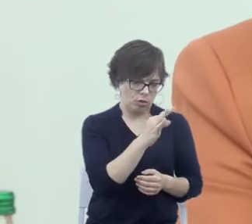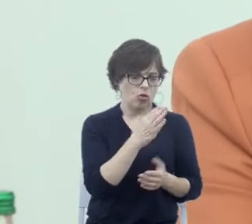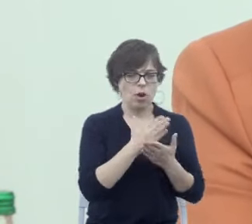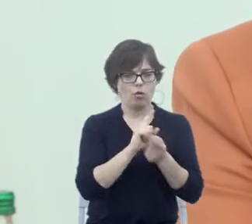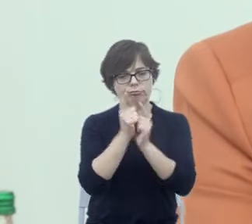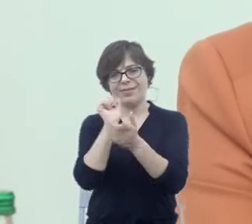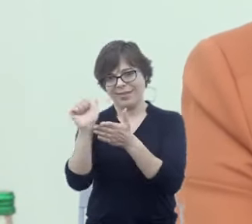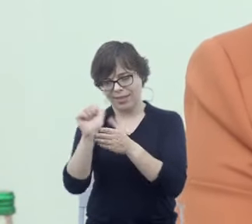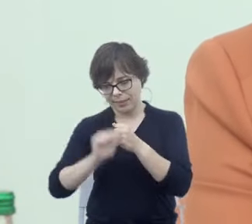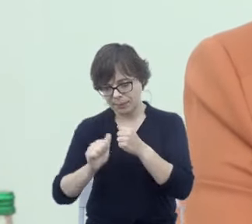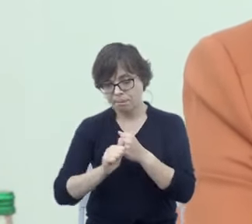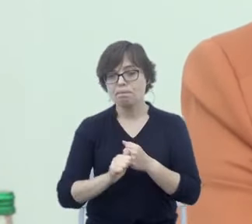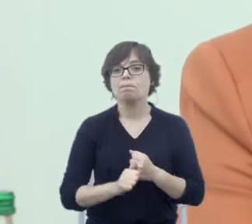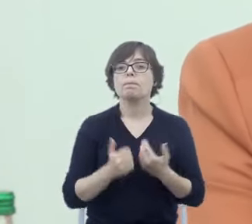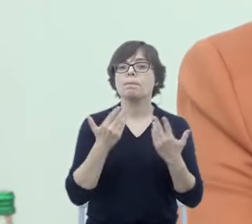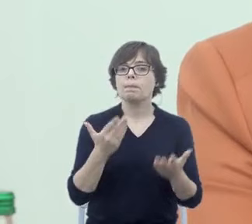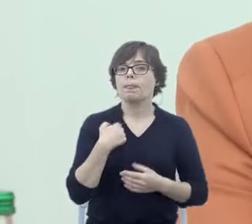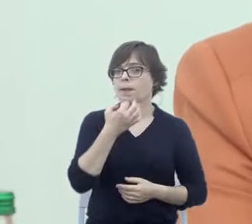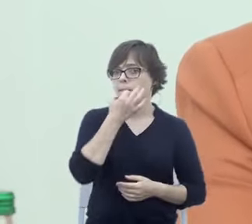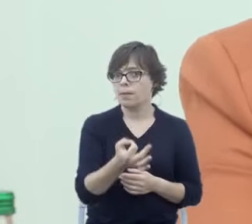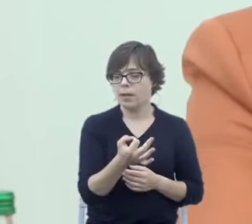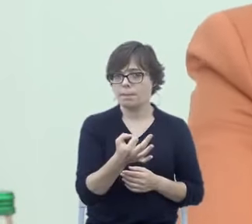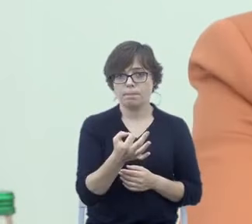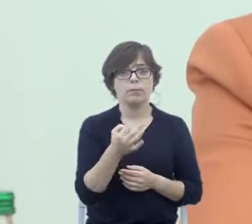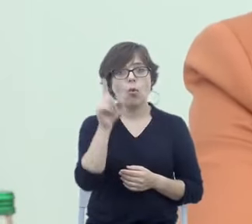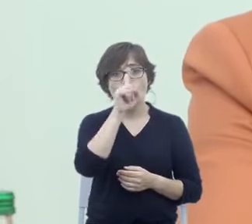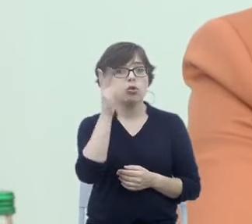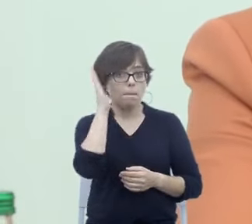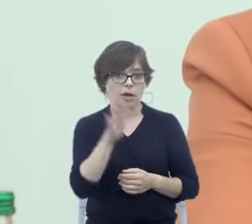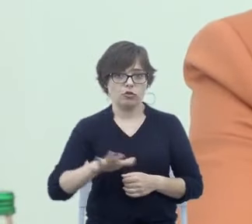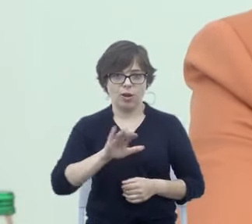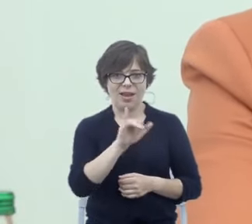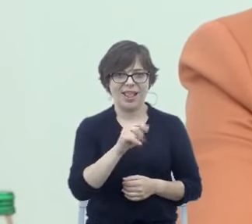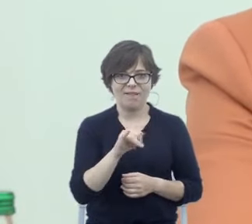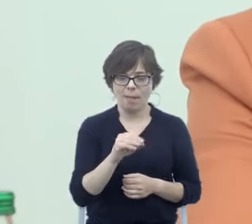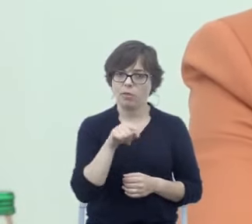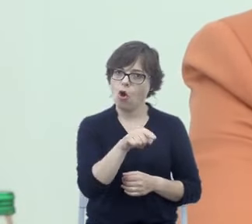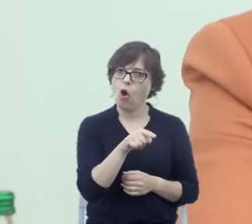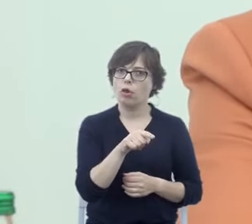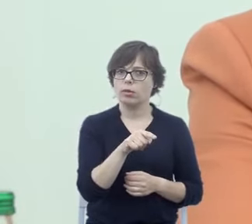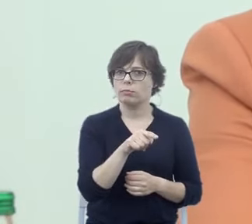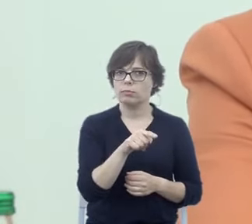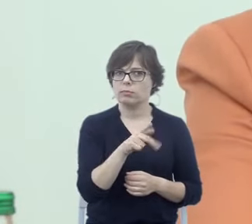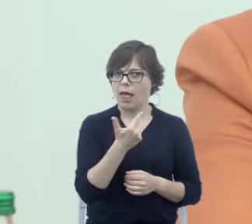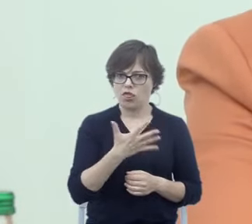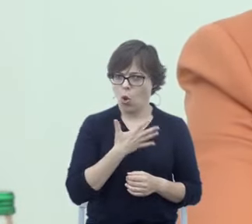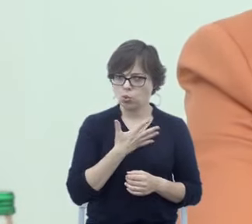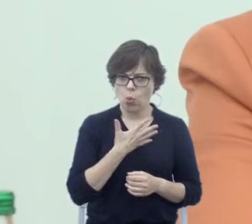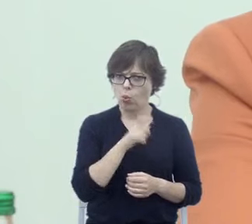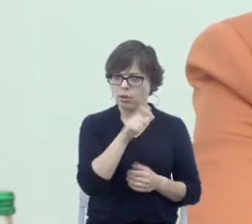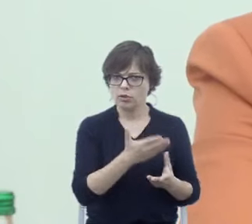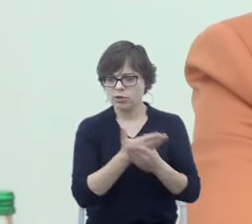to teraz jest pytanie takie, czy mieszkańcy Jedwabnego nie czują się zaproszeni, czy oni nie